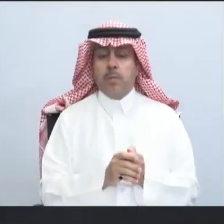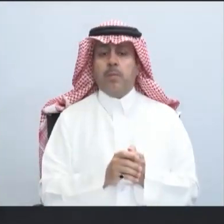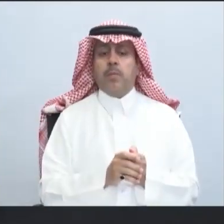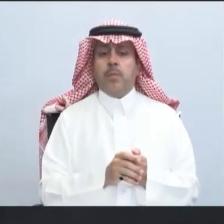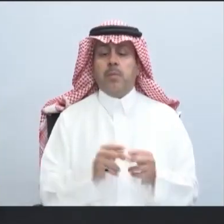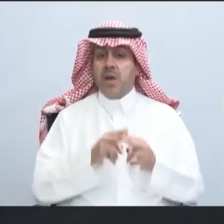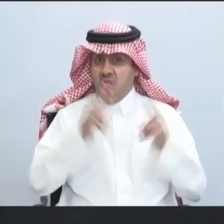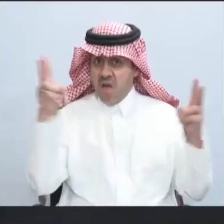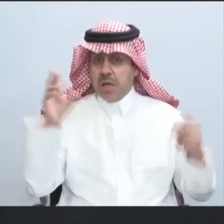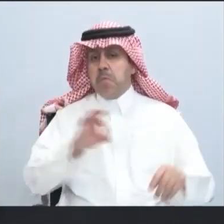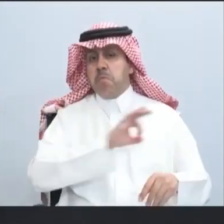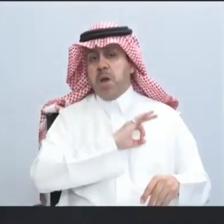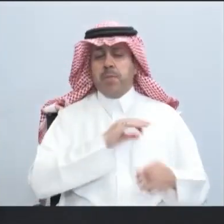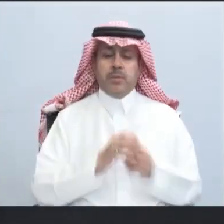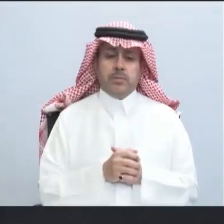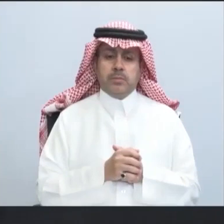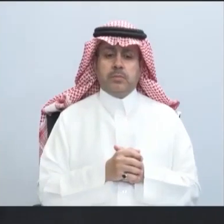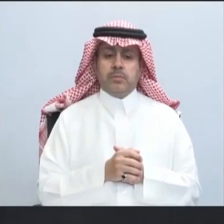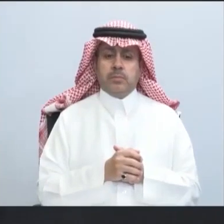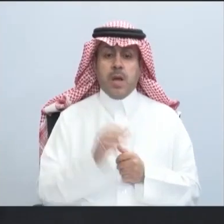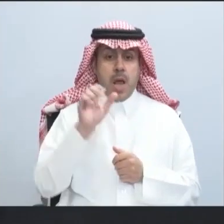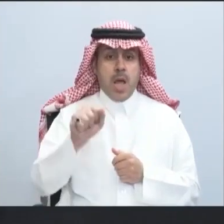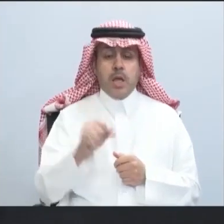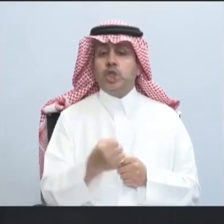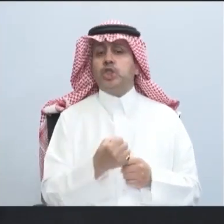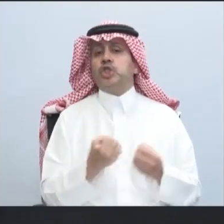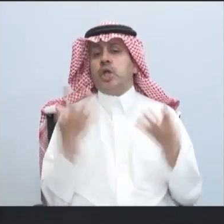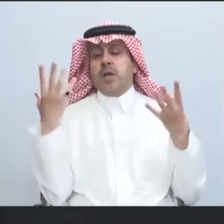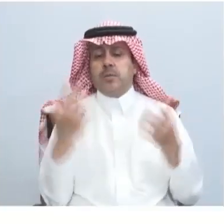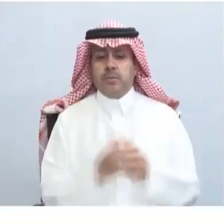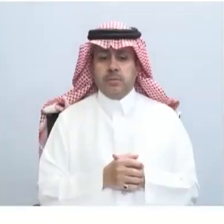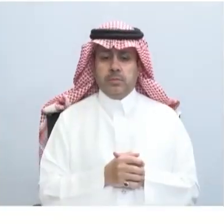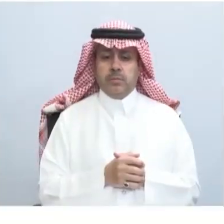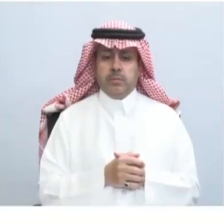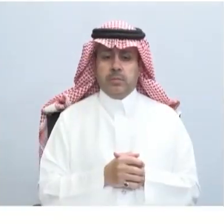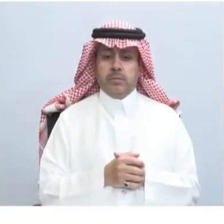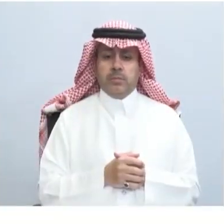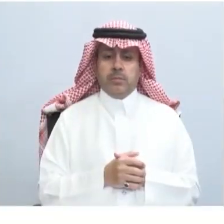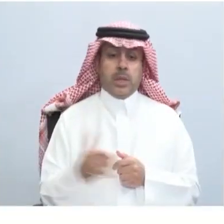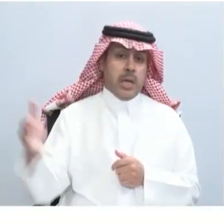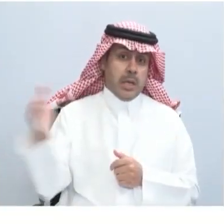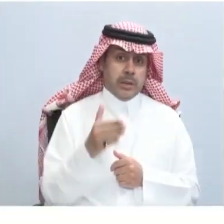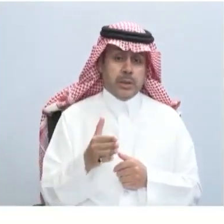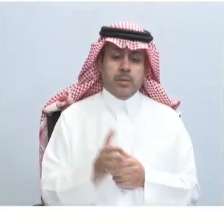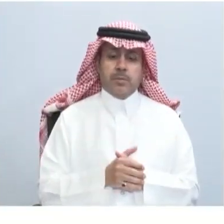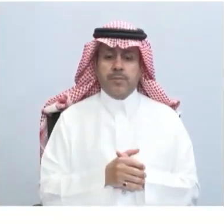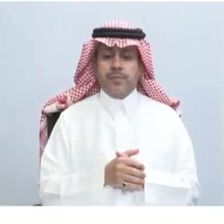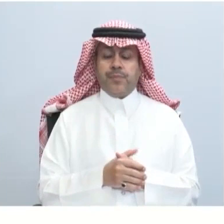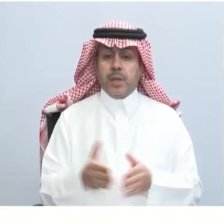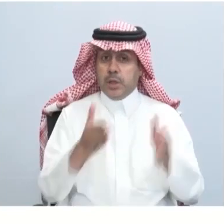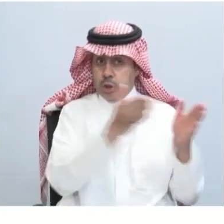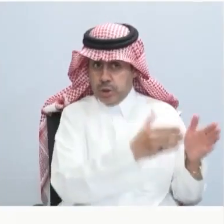المحبه حتى نكون من اهل الجنه ناتي بعد ذلكم الى